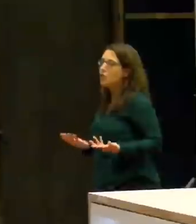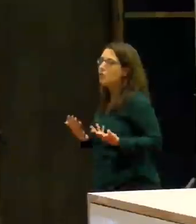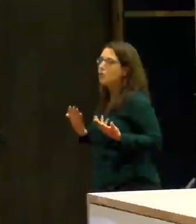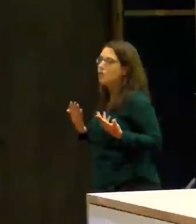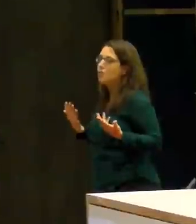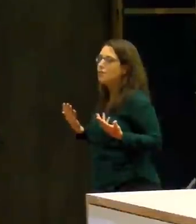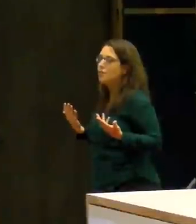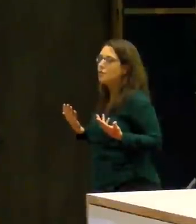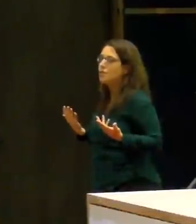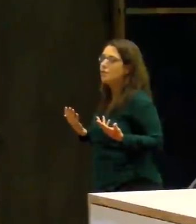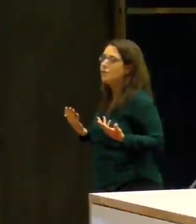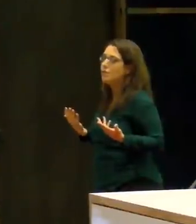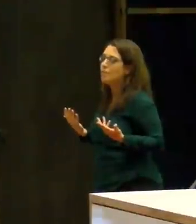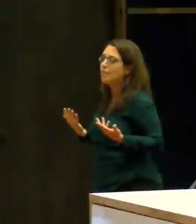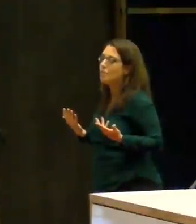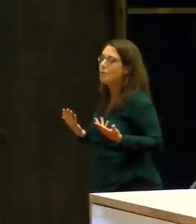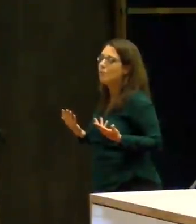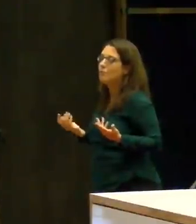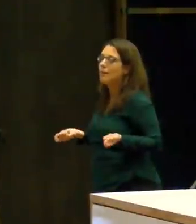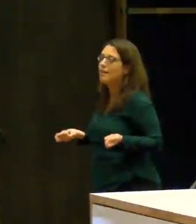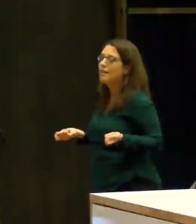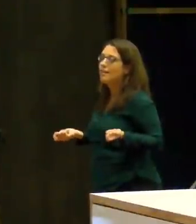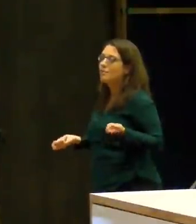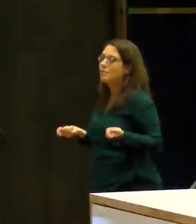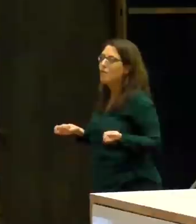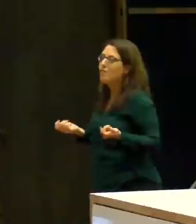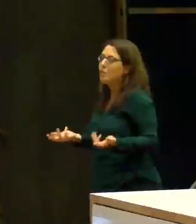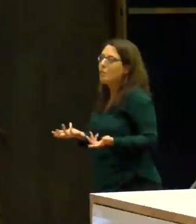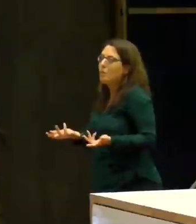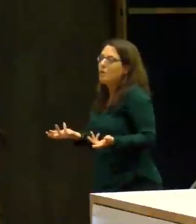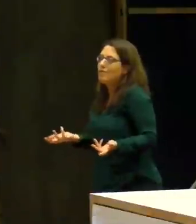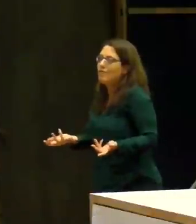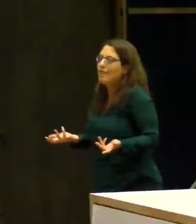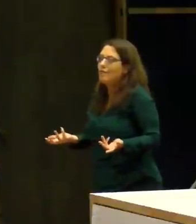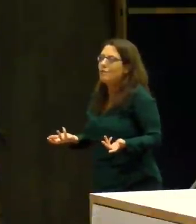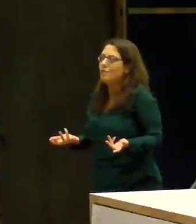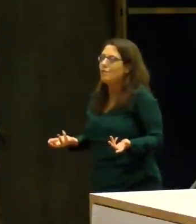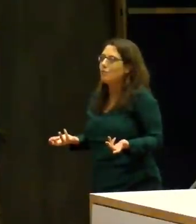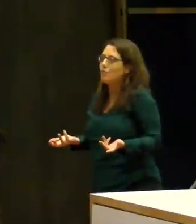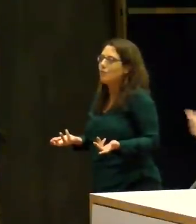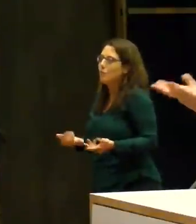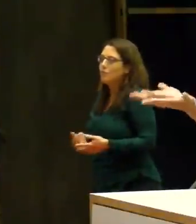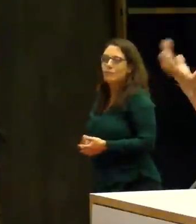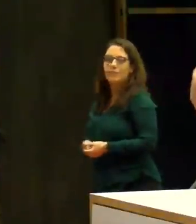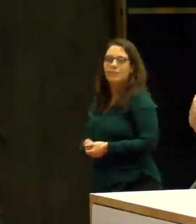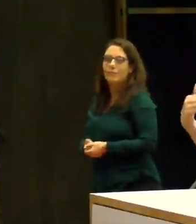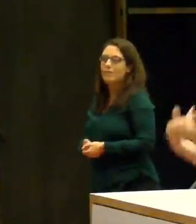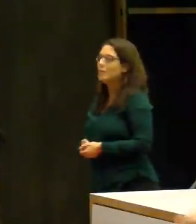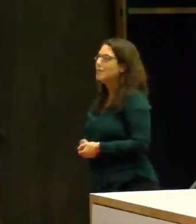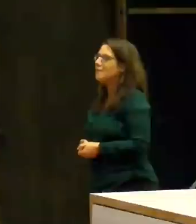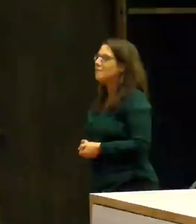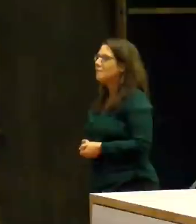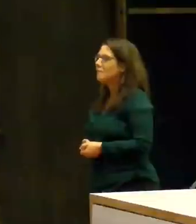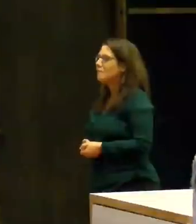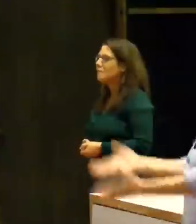dans l'échange pour nous expliquer ce que c'est, nous on va le mettre directement à la poubelle. Donc, voilà, si on ne rentre pas en détail dans votre information, ça passe